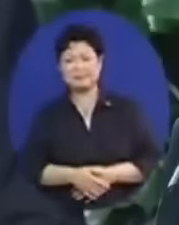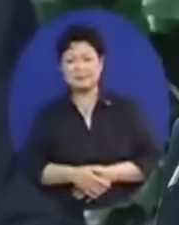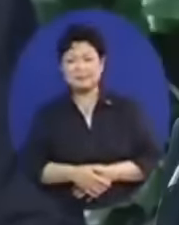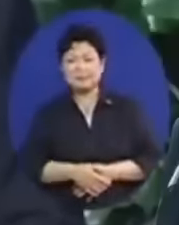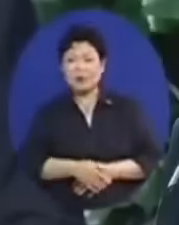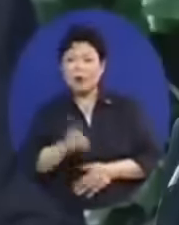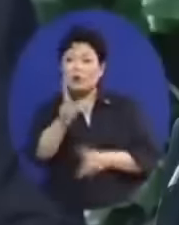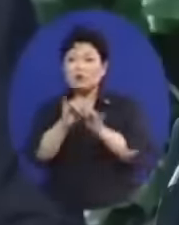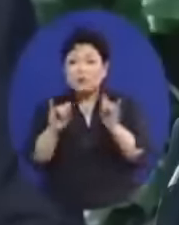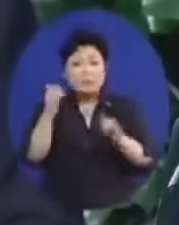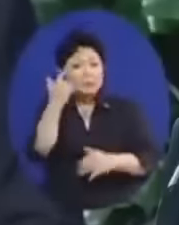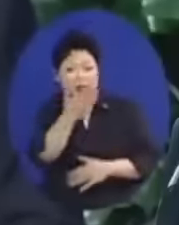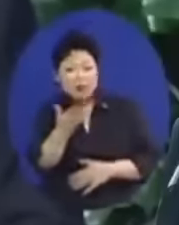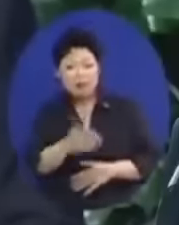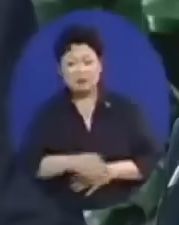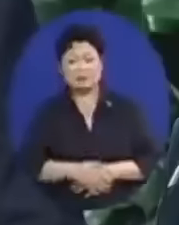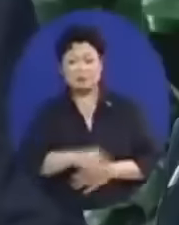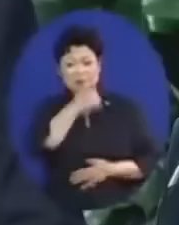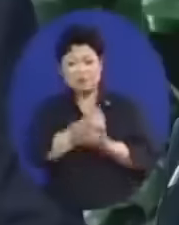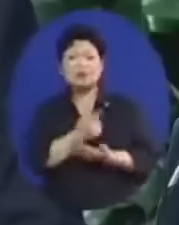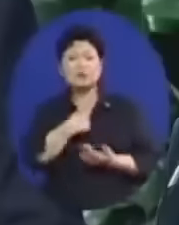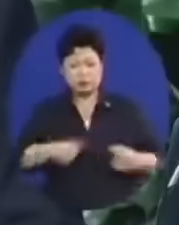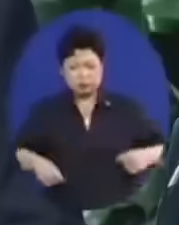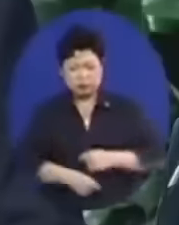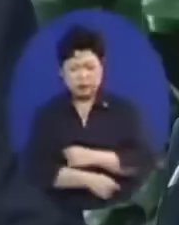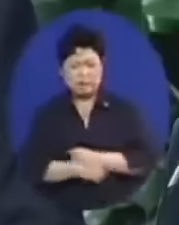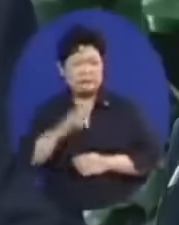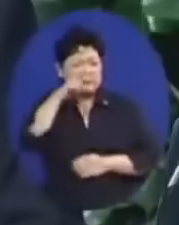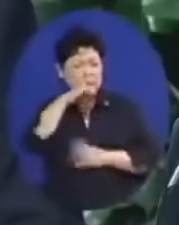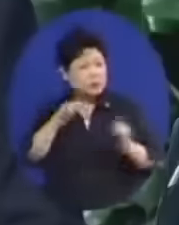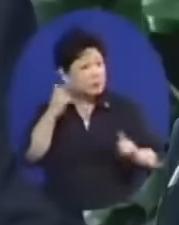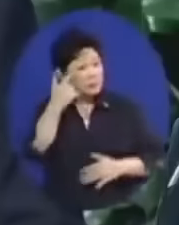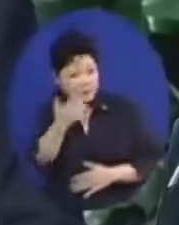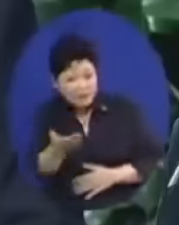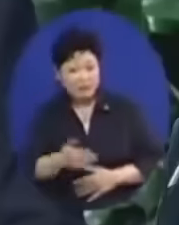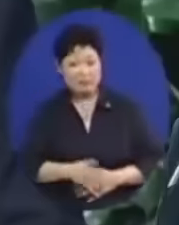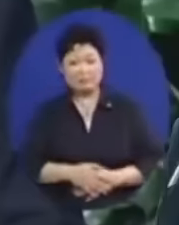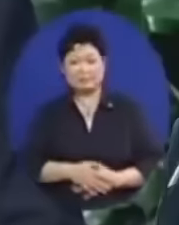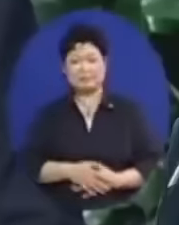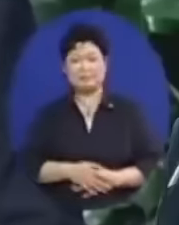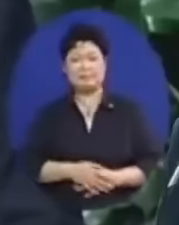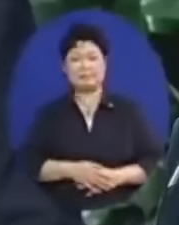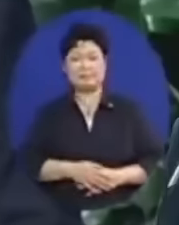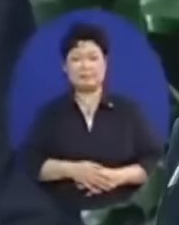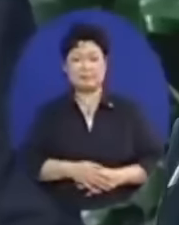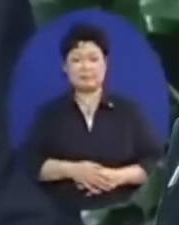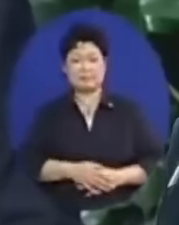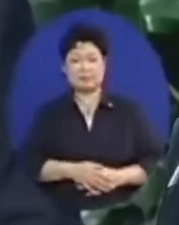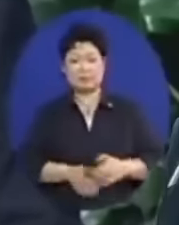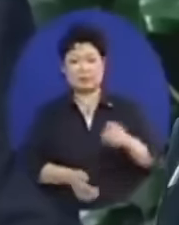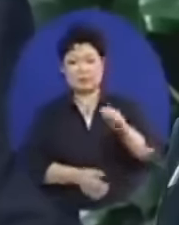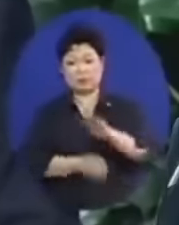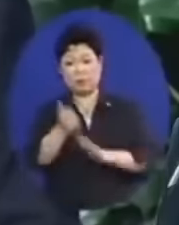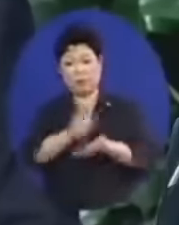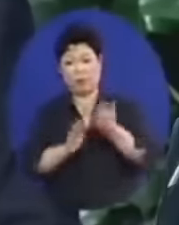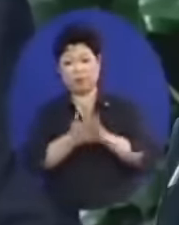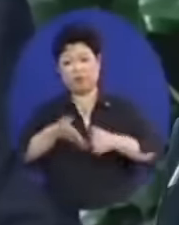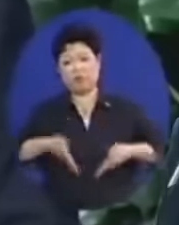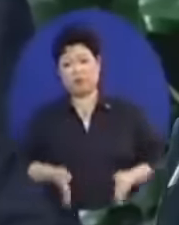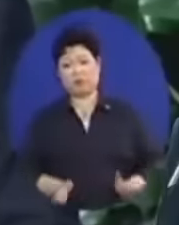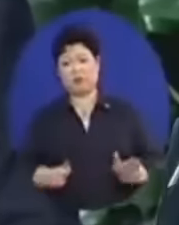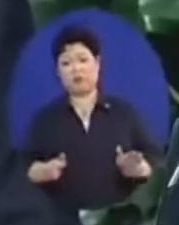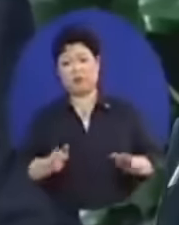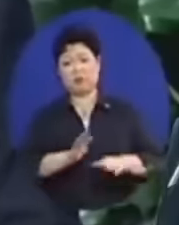어떠한 사람입니까? 죄짓고 불의하고 추악한 사람입니까? 허무하게 태어나서 살다가 허무하게 죽는